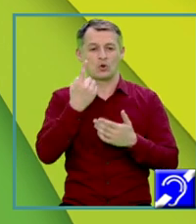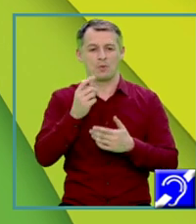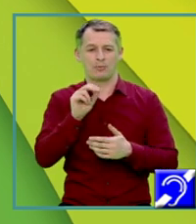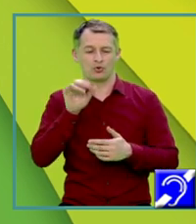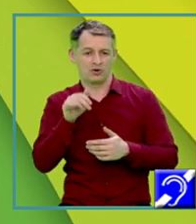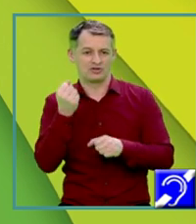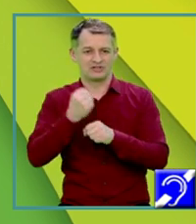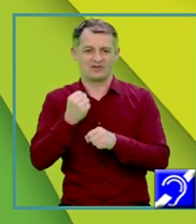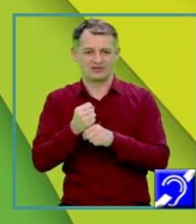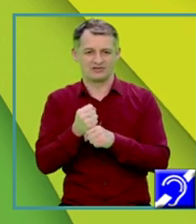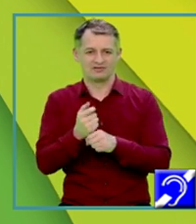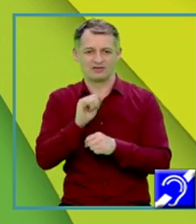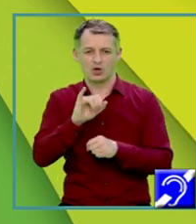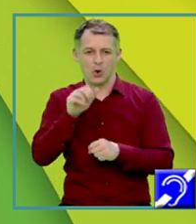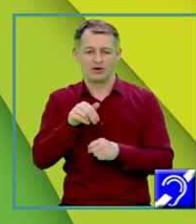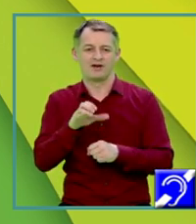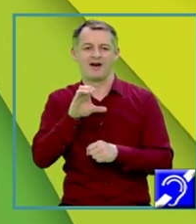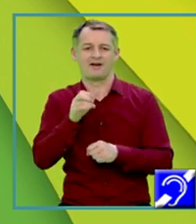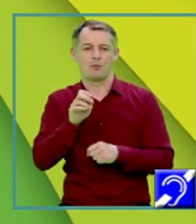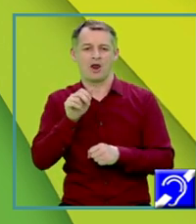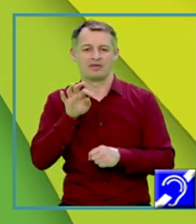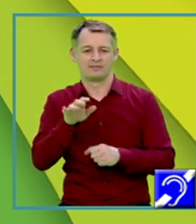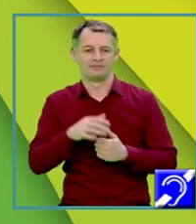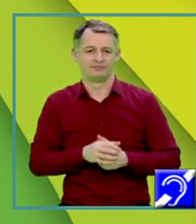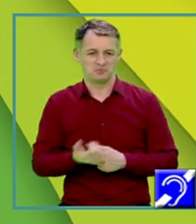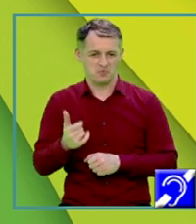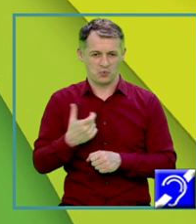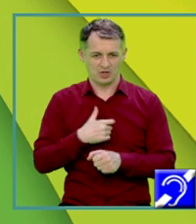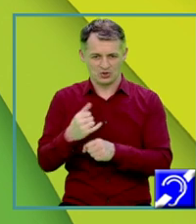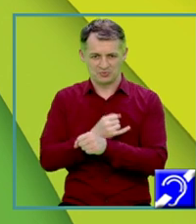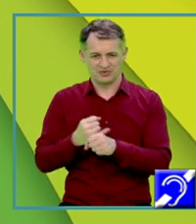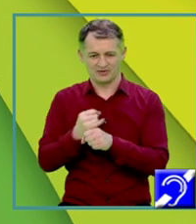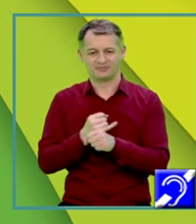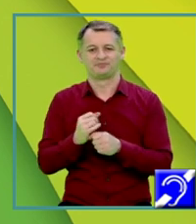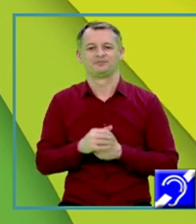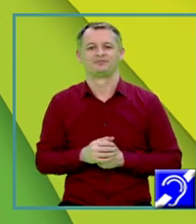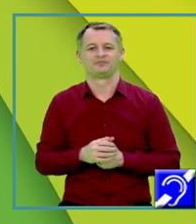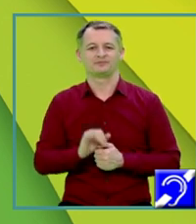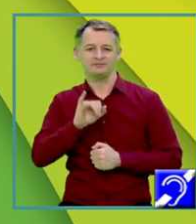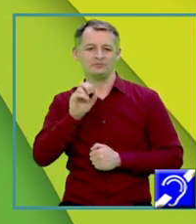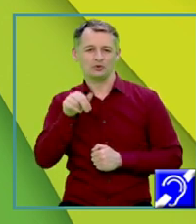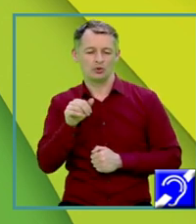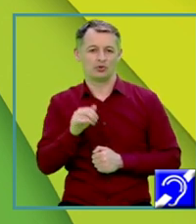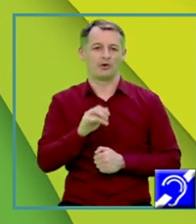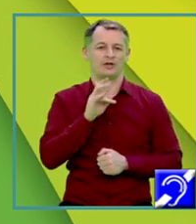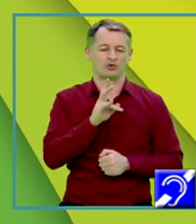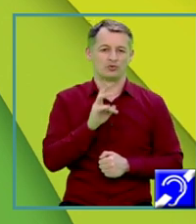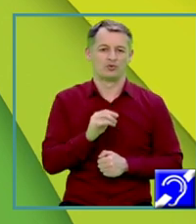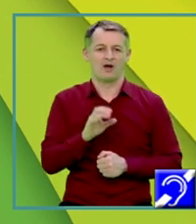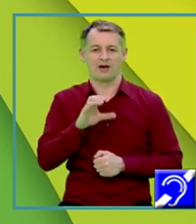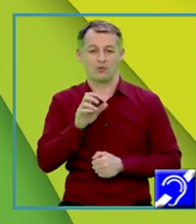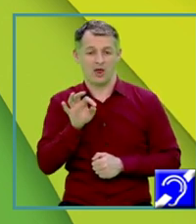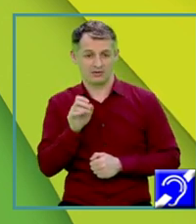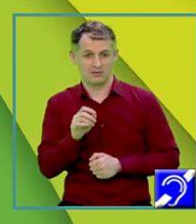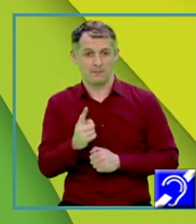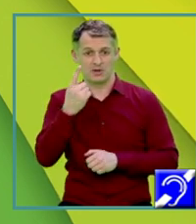formând astfel ionul carbonat. Puteți observa că ionul hidrogenocarbonat, în